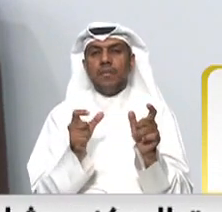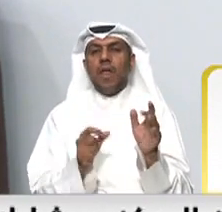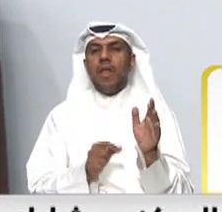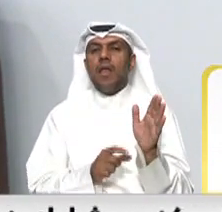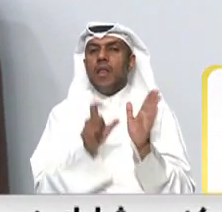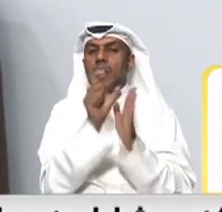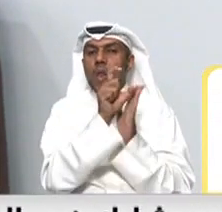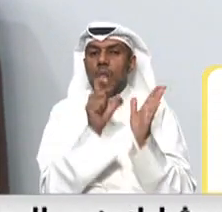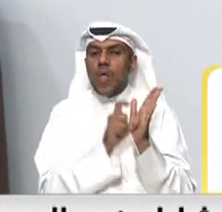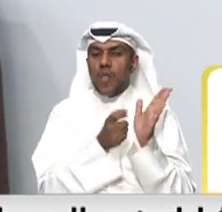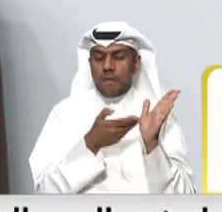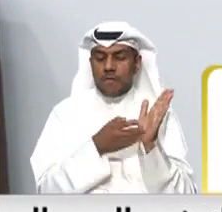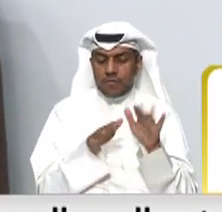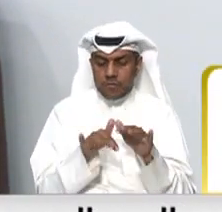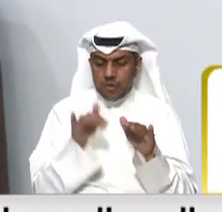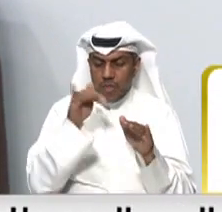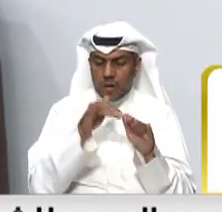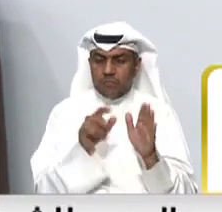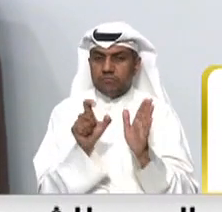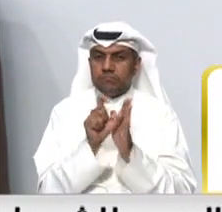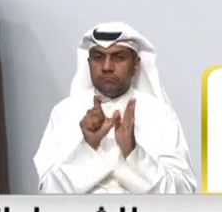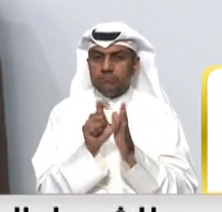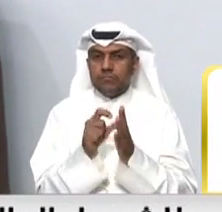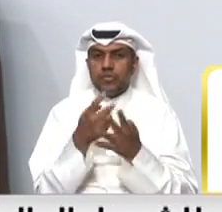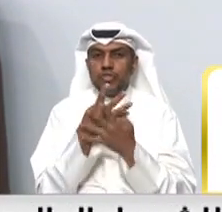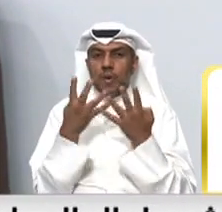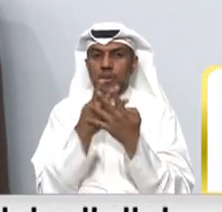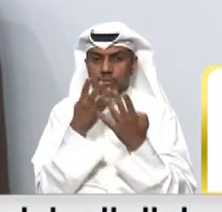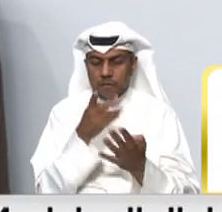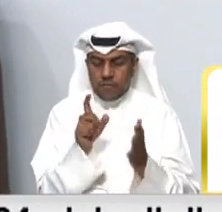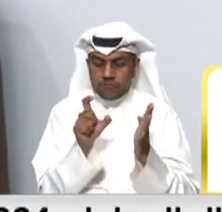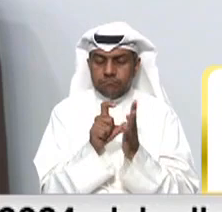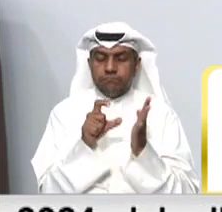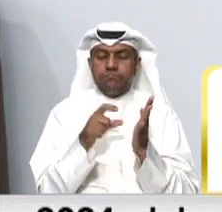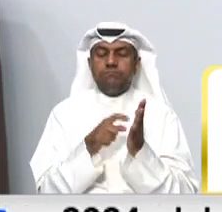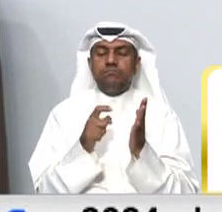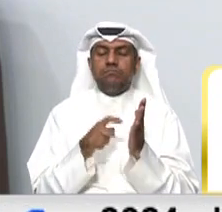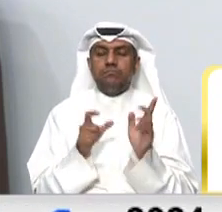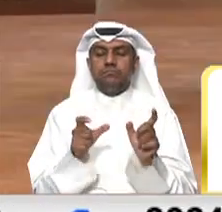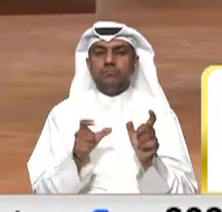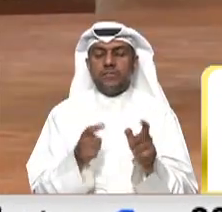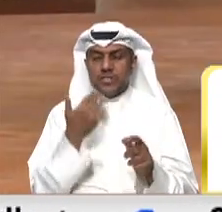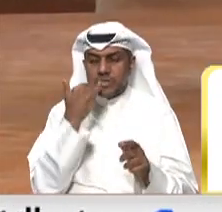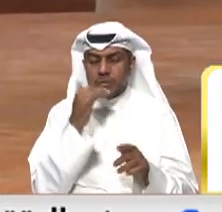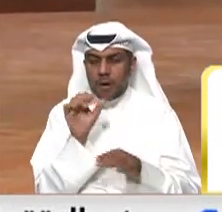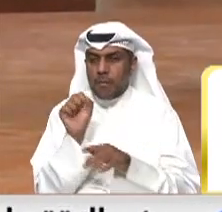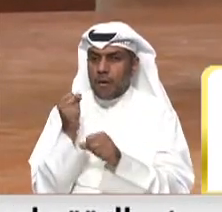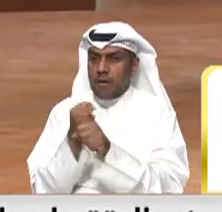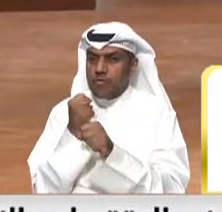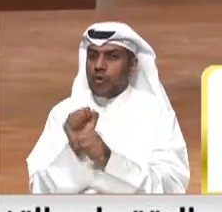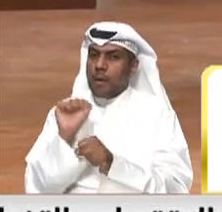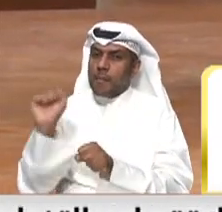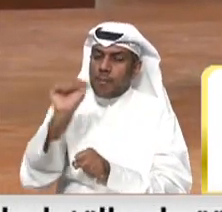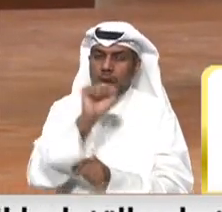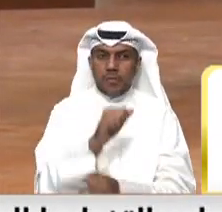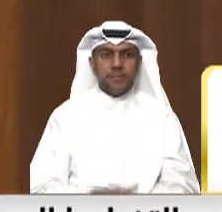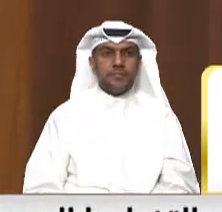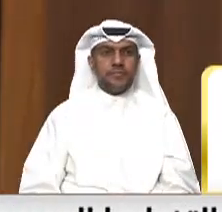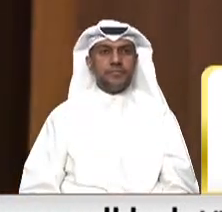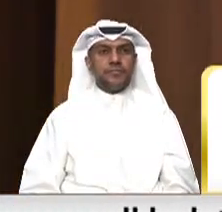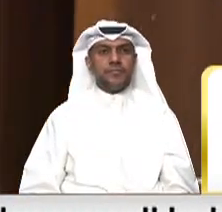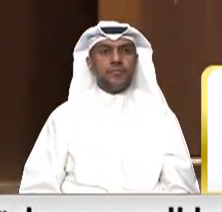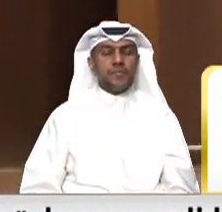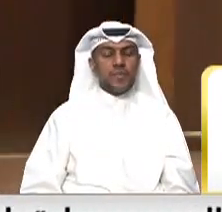من الهجمات الرقمية. فالحين عندنا كوكبة من الشباب يقدرون يبلشون شغلهم الخاص في هذا المجال اللي هو الأمن